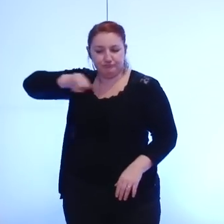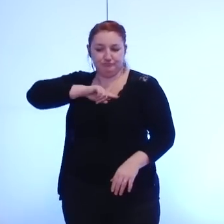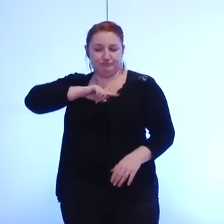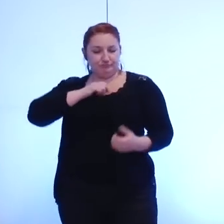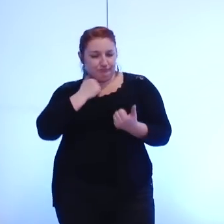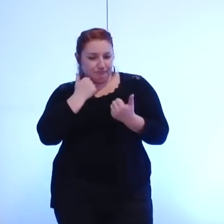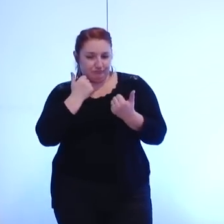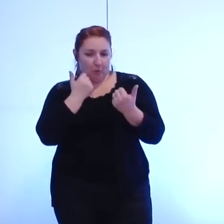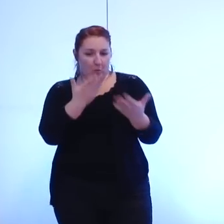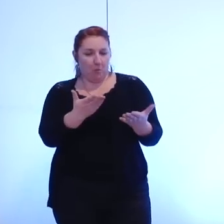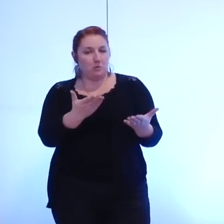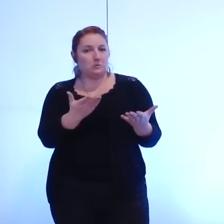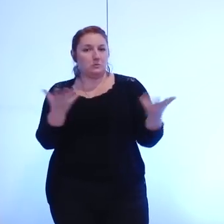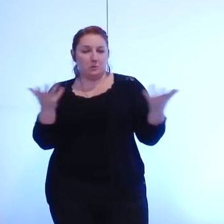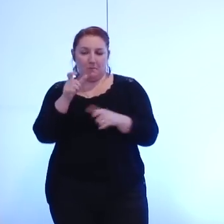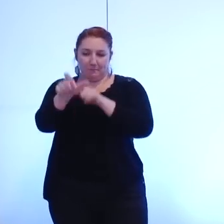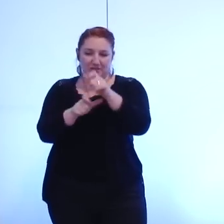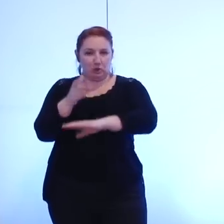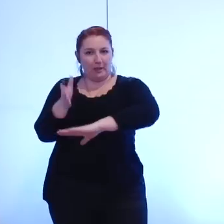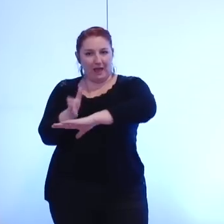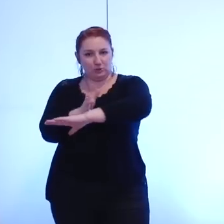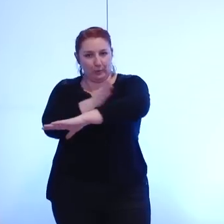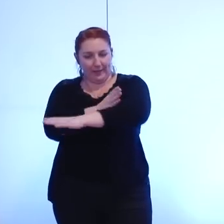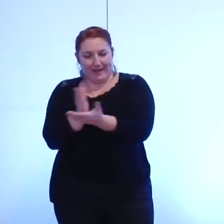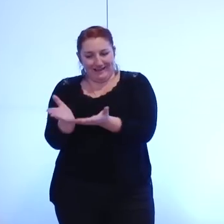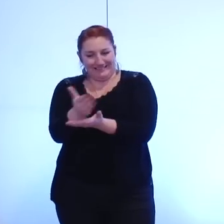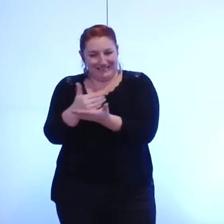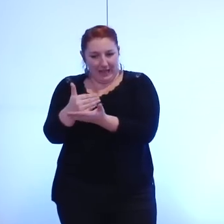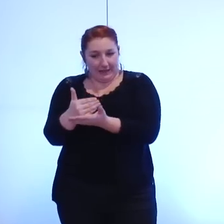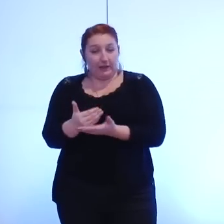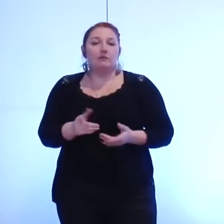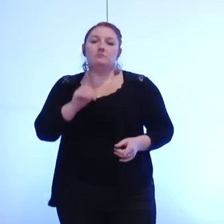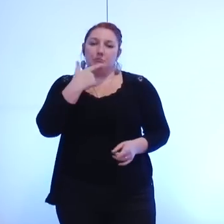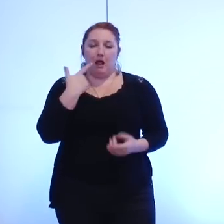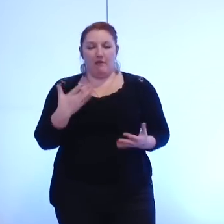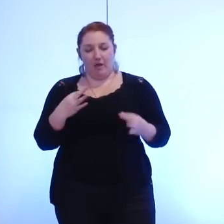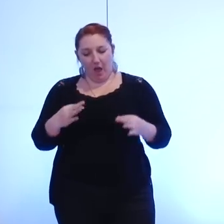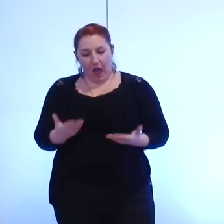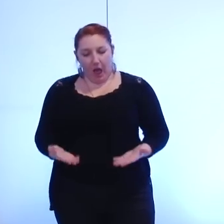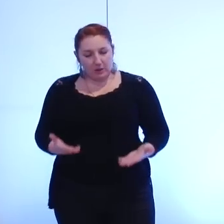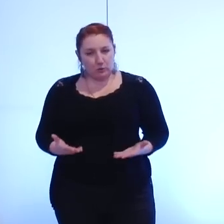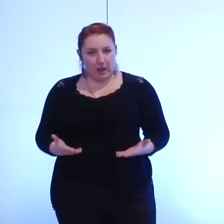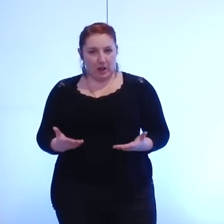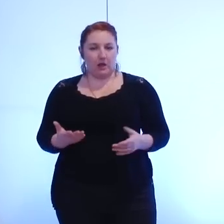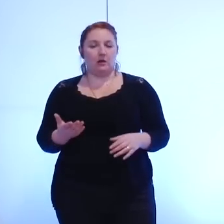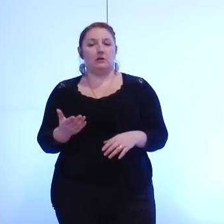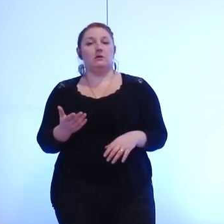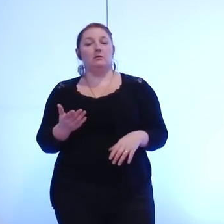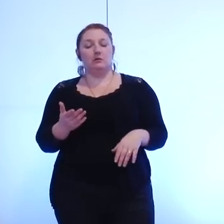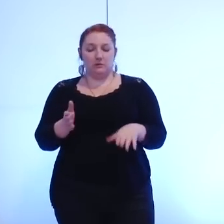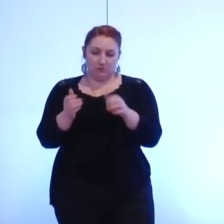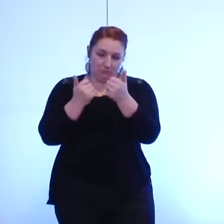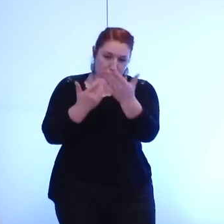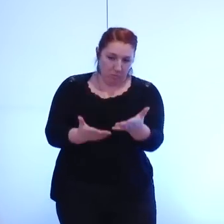ces actionnaires salariés proposer aux actionnaires actuels et notamment aux actionnaires salariés de réaliser une expertise